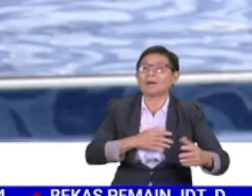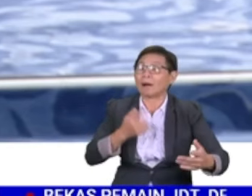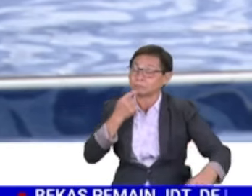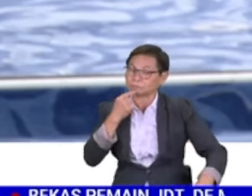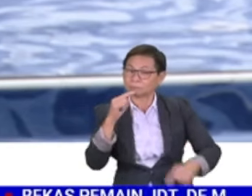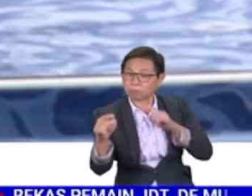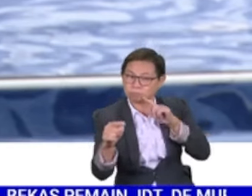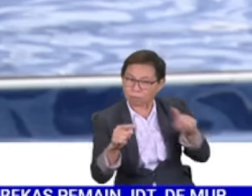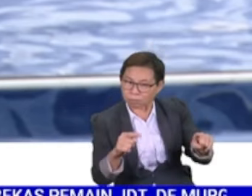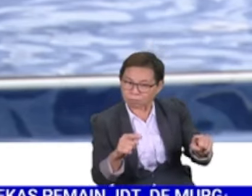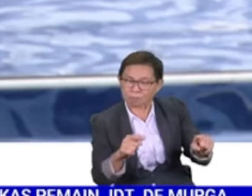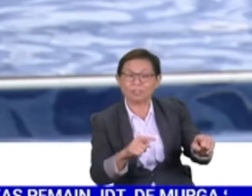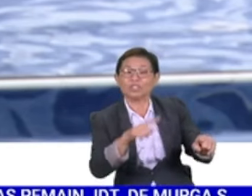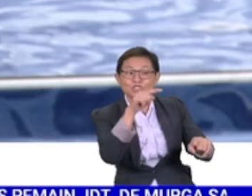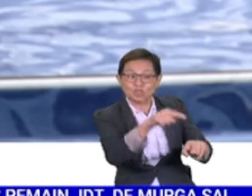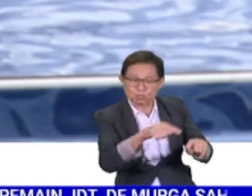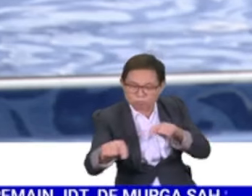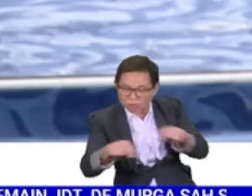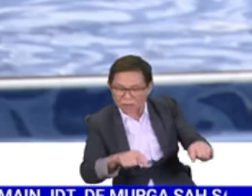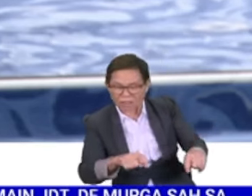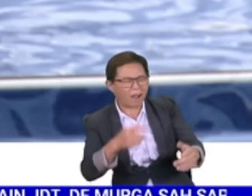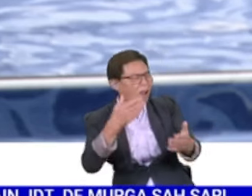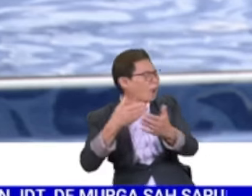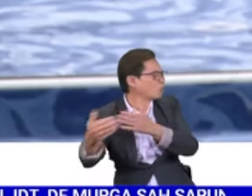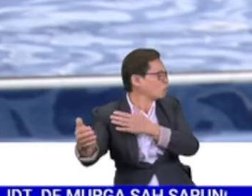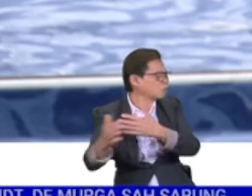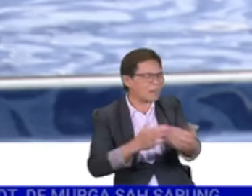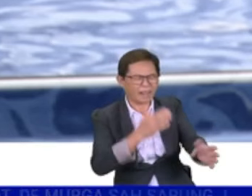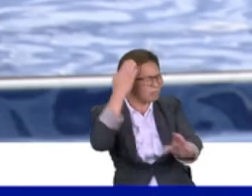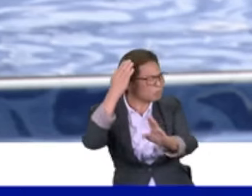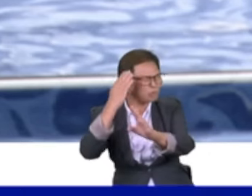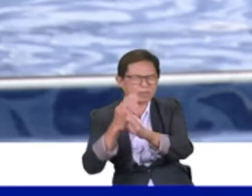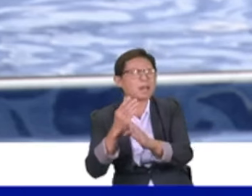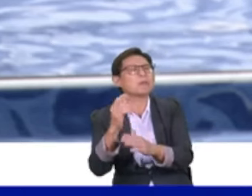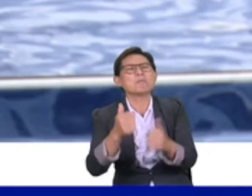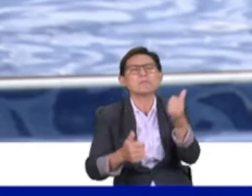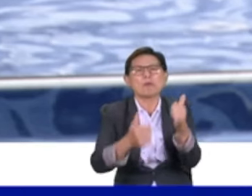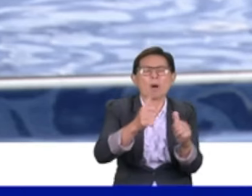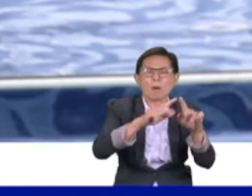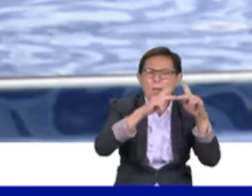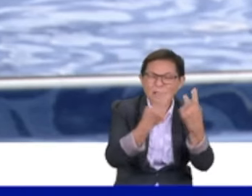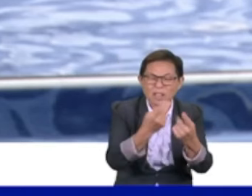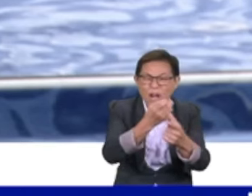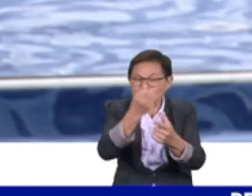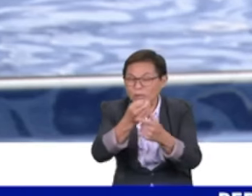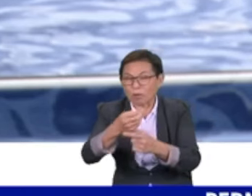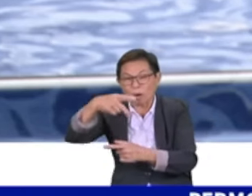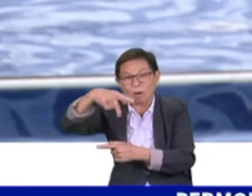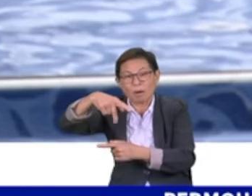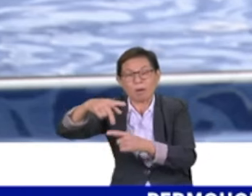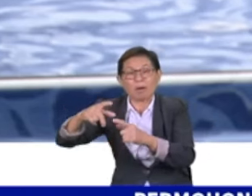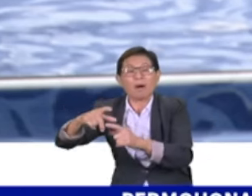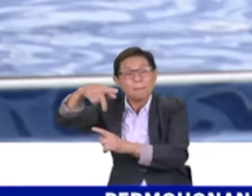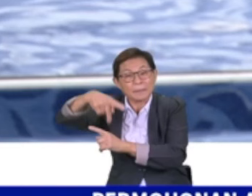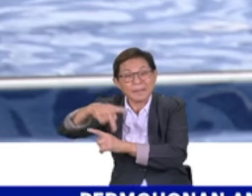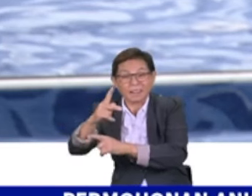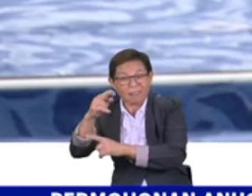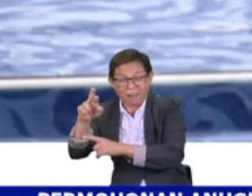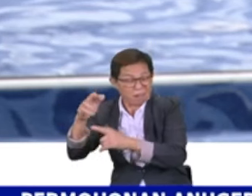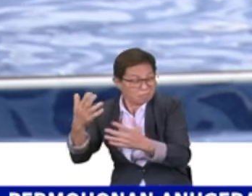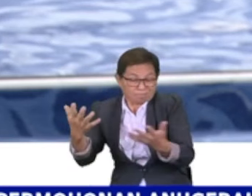tindakan, saya tidak peduli dari parti termasuk dari parti keadilan sendiri. Saya tidak akan boleh